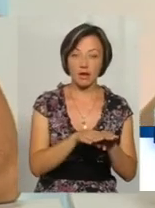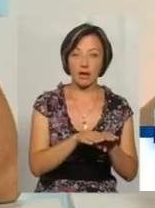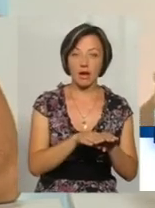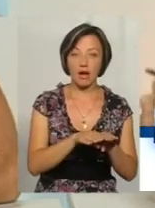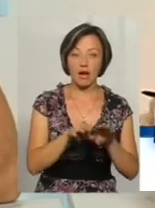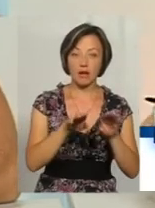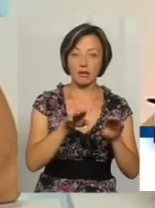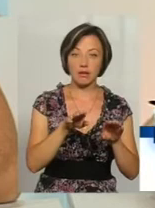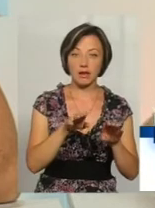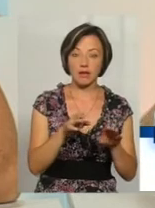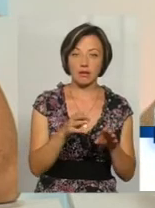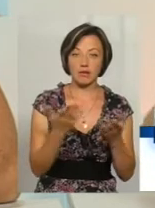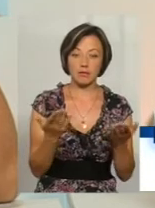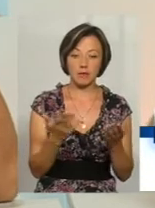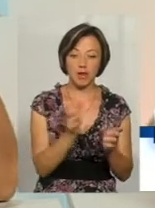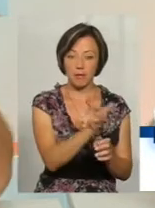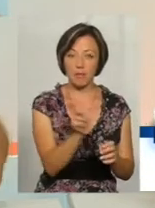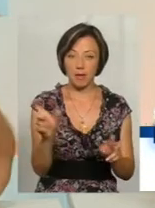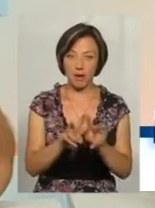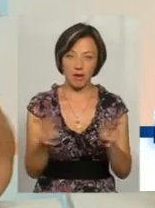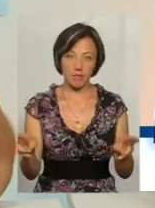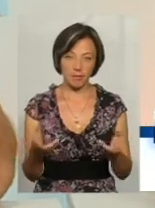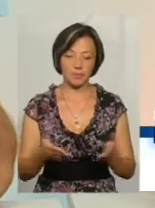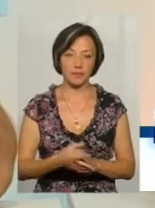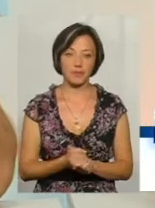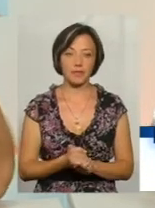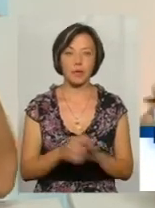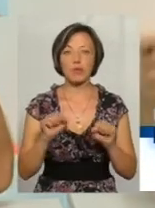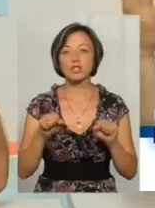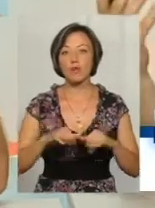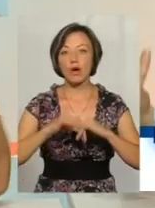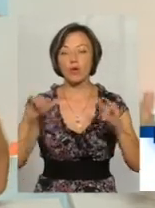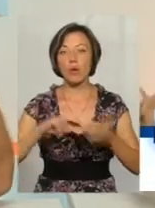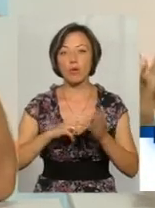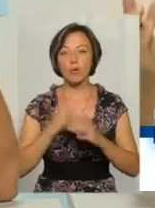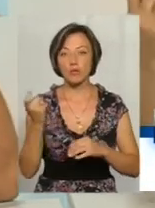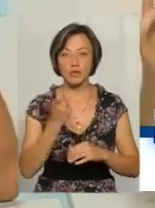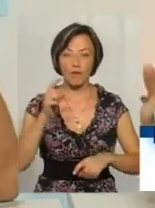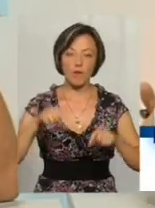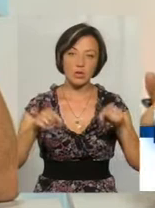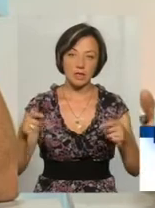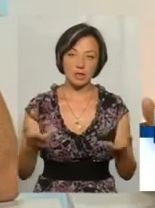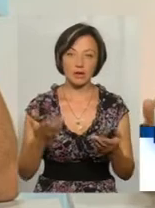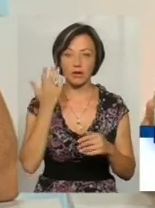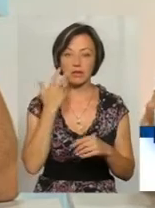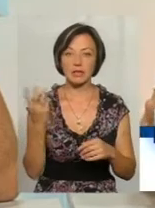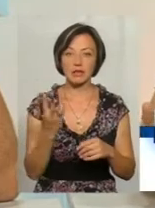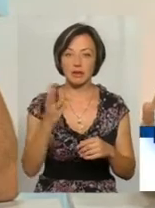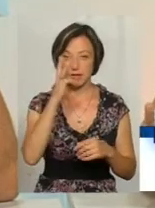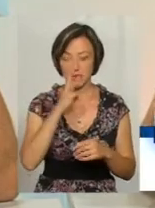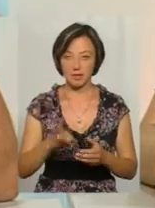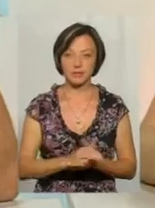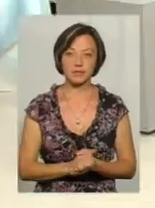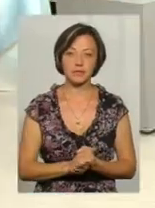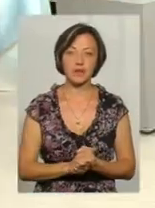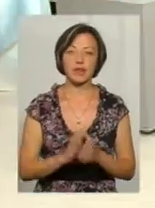квартал, наприклад, з другим. Тому що, ну, можливо, в нас там приріст буде великий економічний восени, там, коли буде третій квартал. Так, ну, ні,